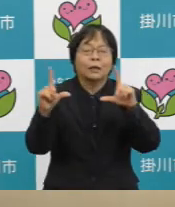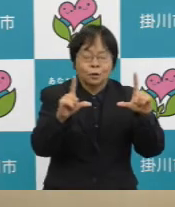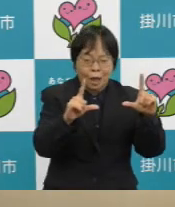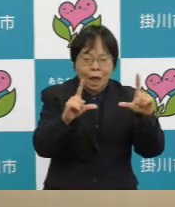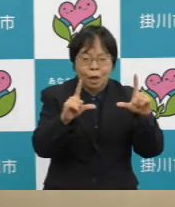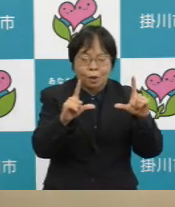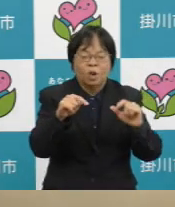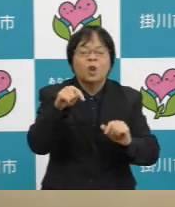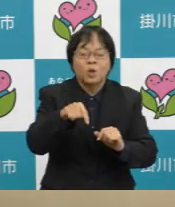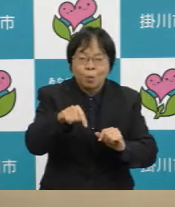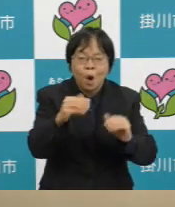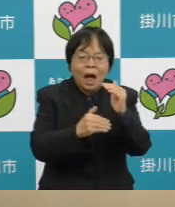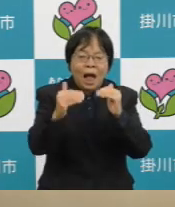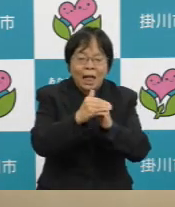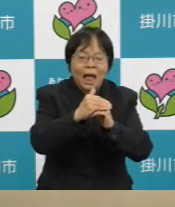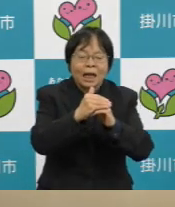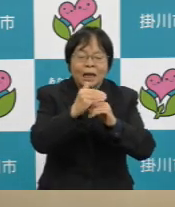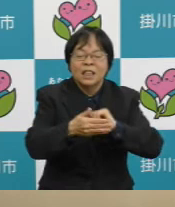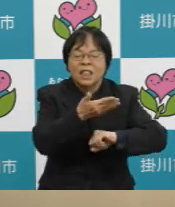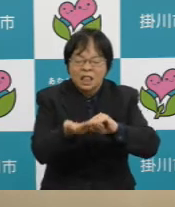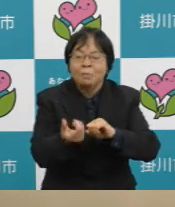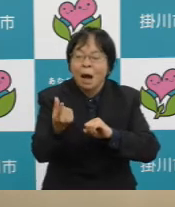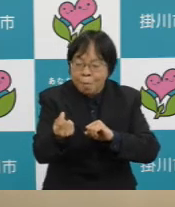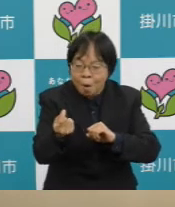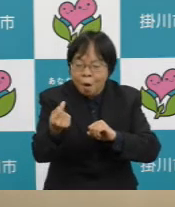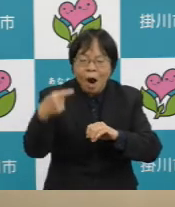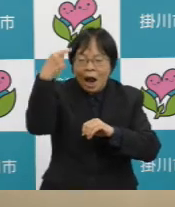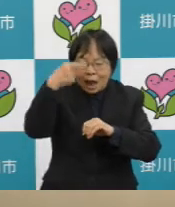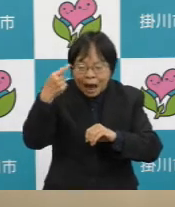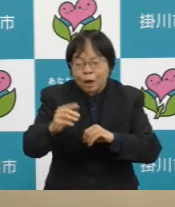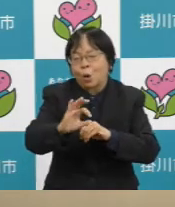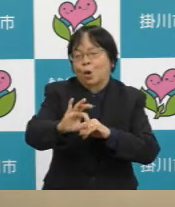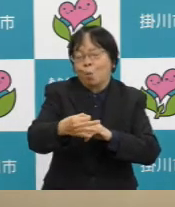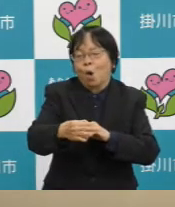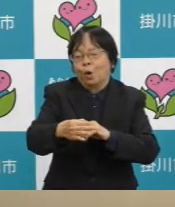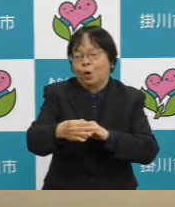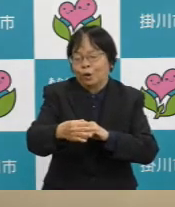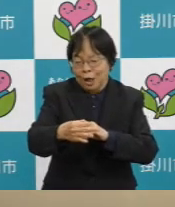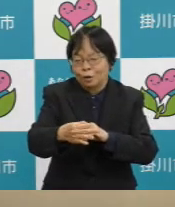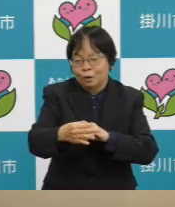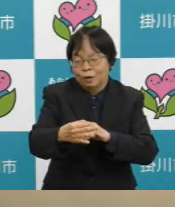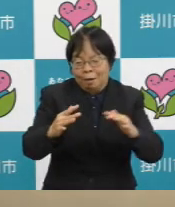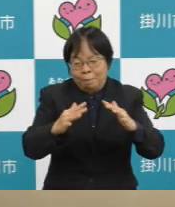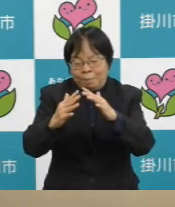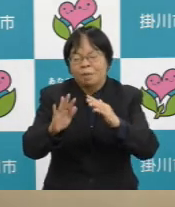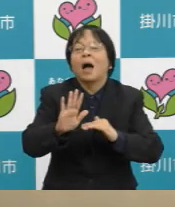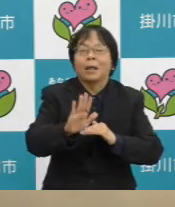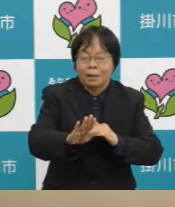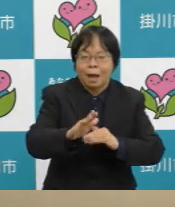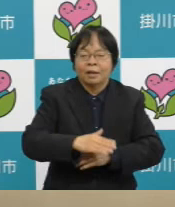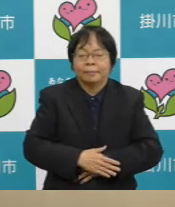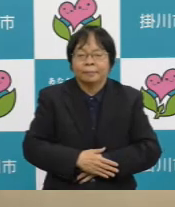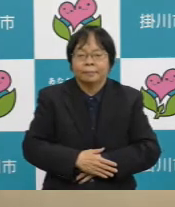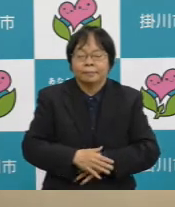外国のものなんていうのは、それが通っちゃうのかというような極端なご批判もありましたけれども、まあ、議